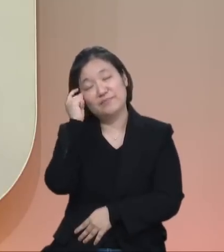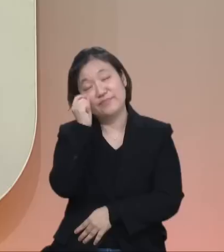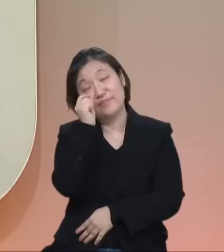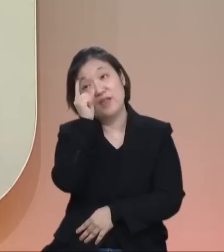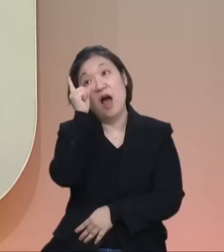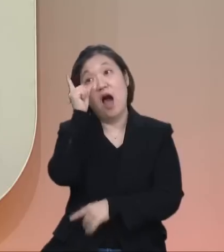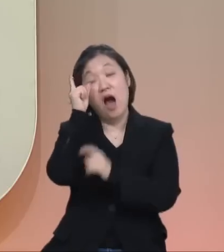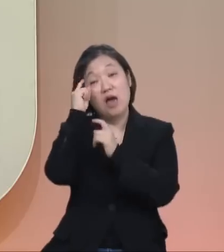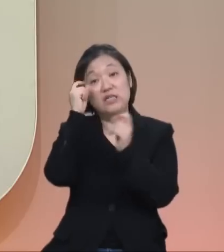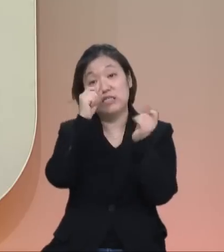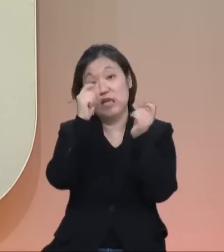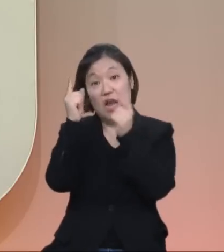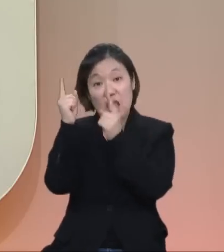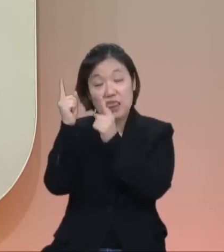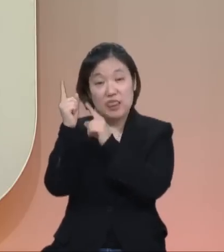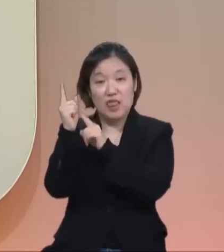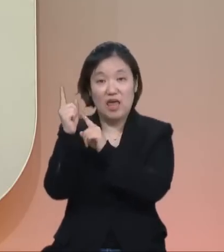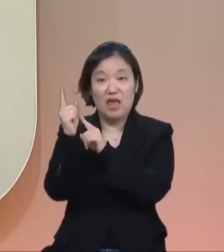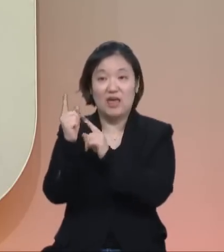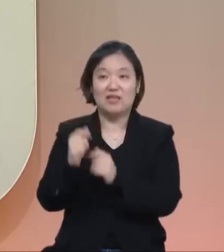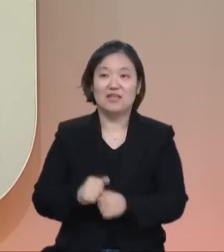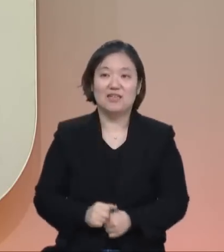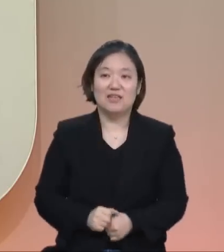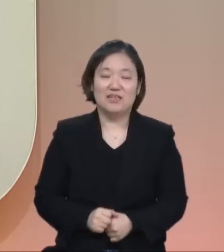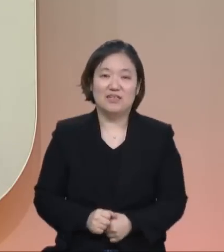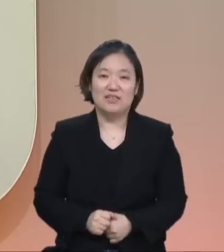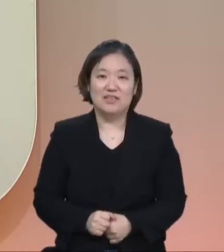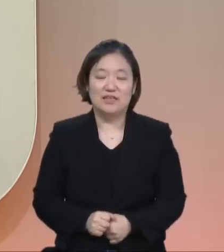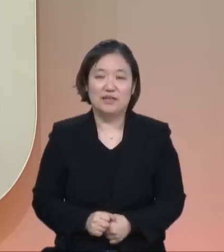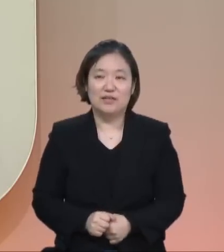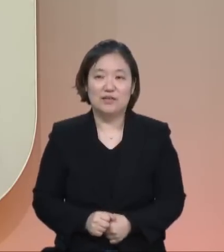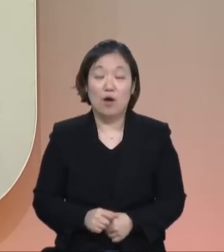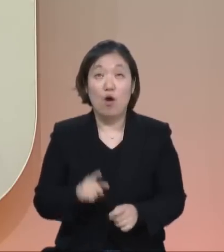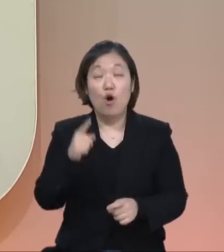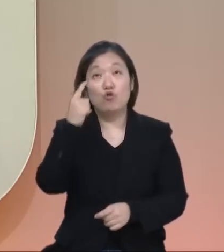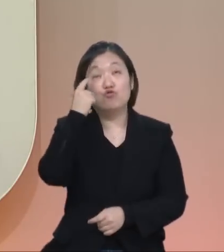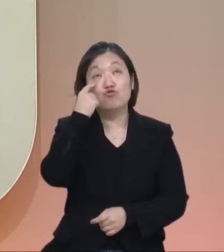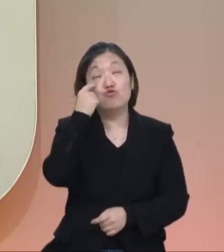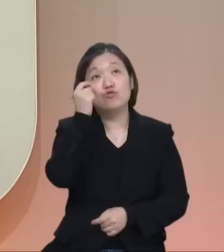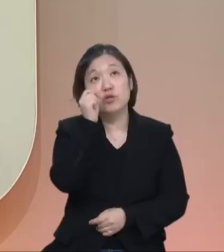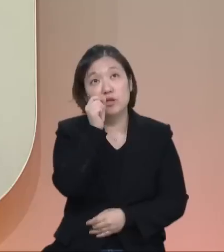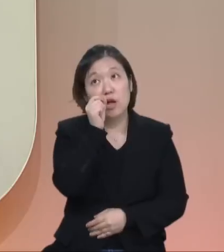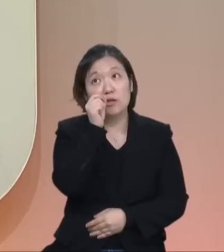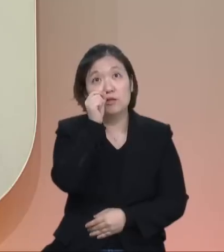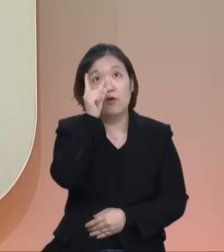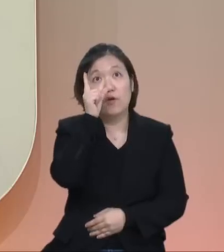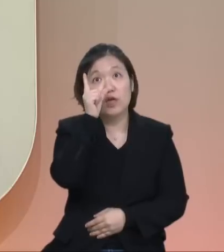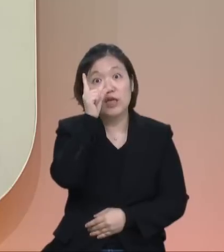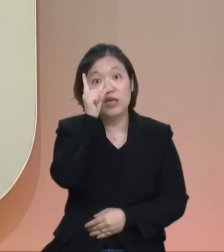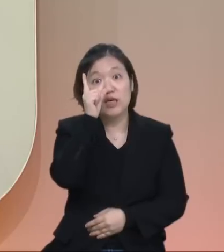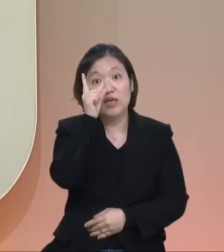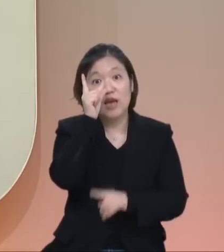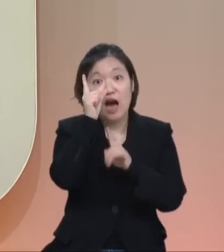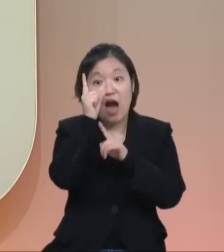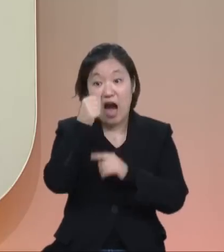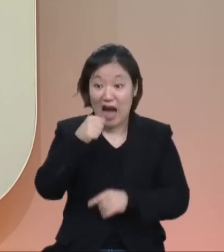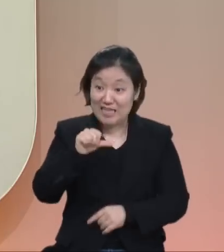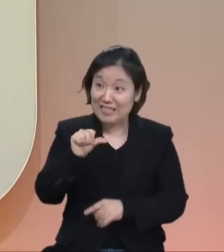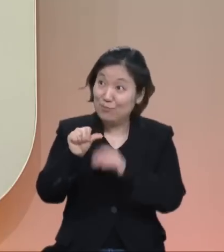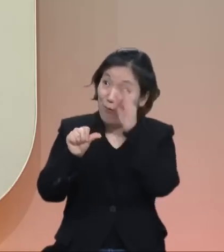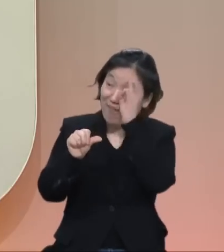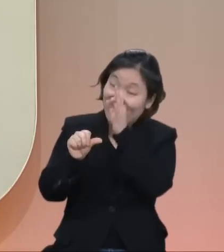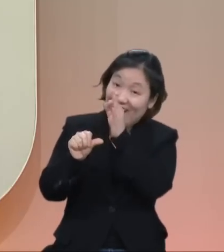깨어나서 의식을 차렸는데 이렇게 눈을 떠봤더니 아들이